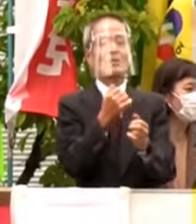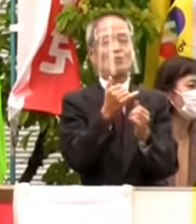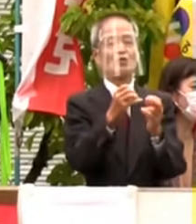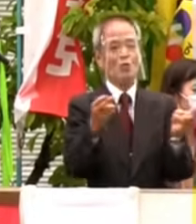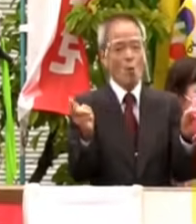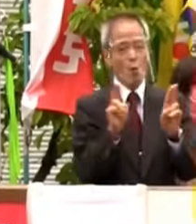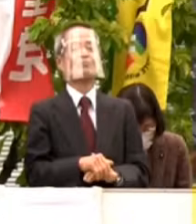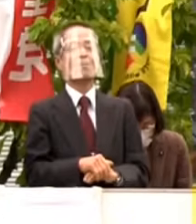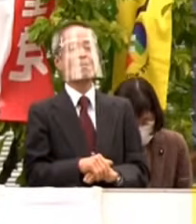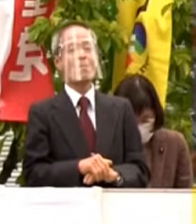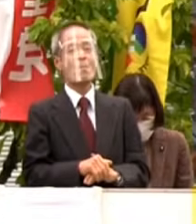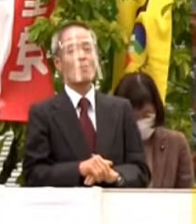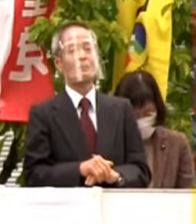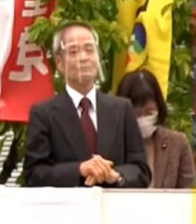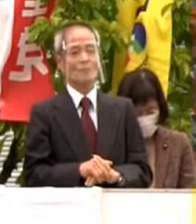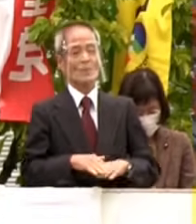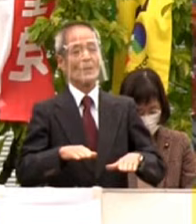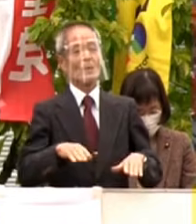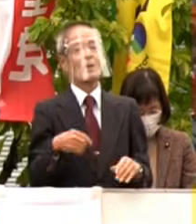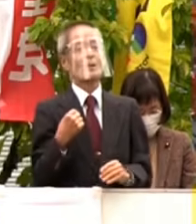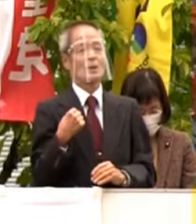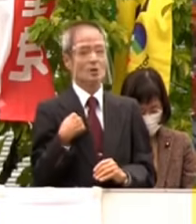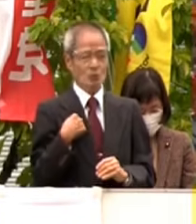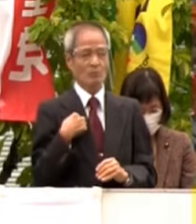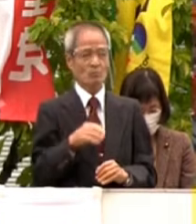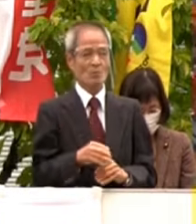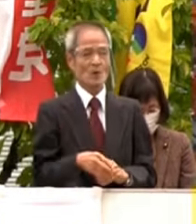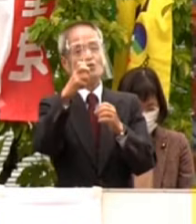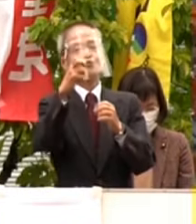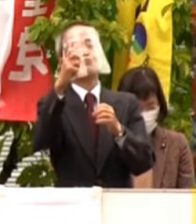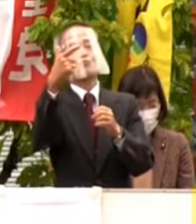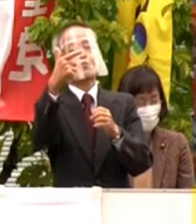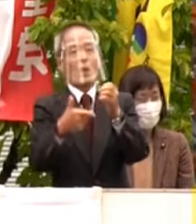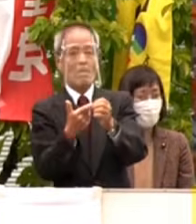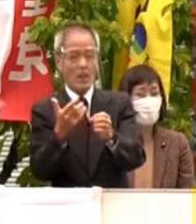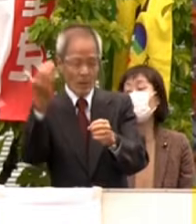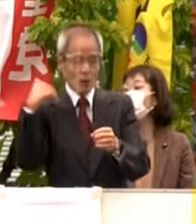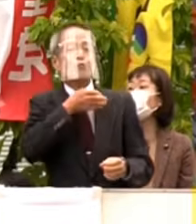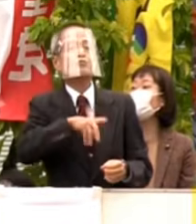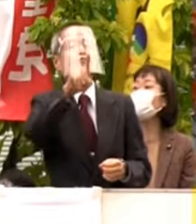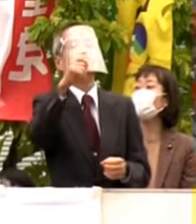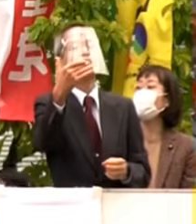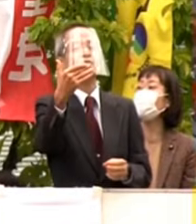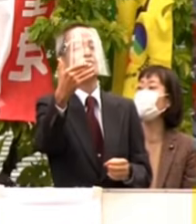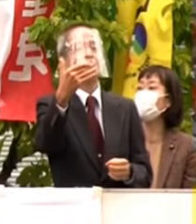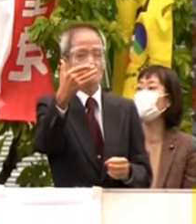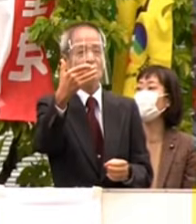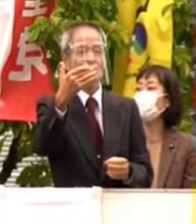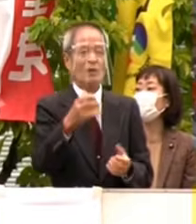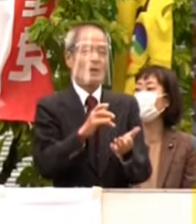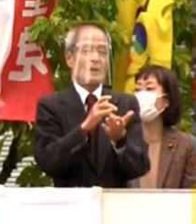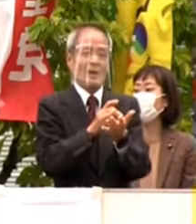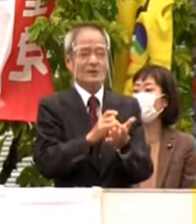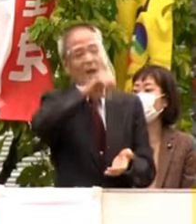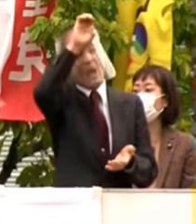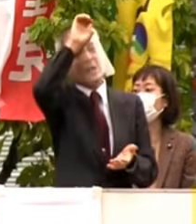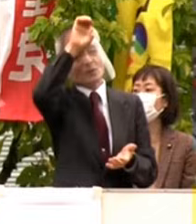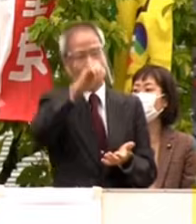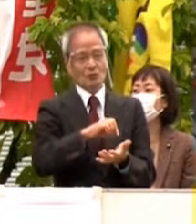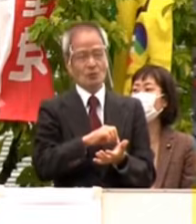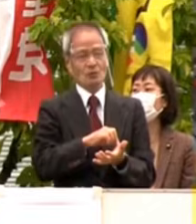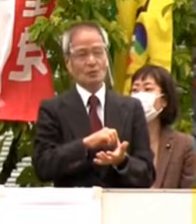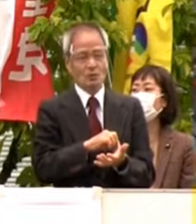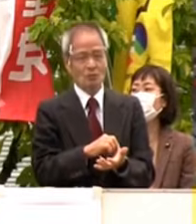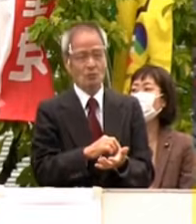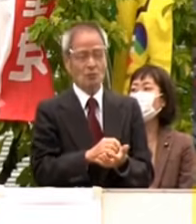隆平でございます。私自身は、今から26年前、19歳の時に薬害エイズの原告として、当時国